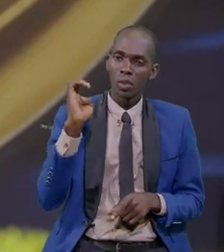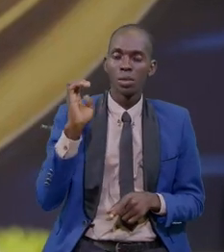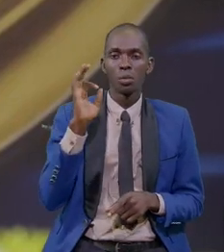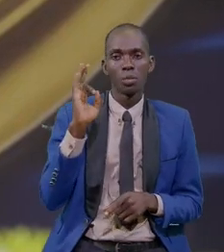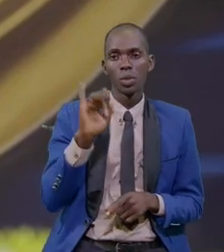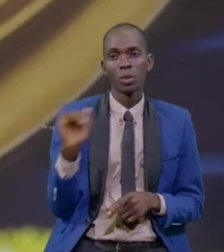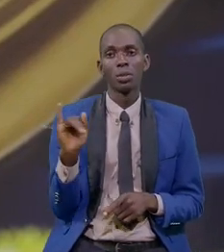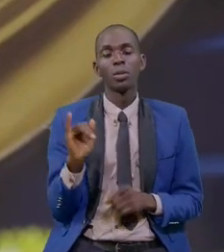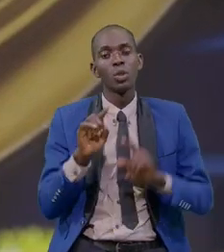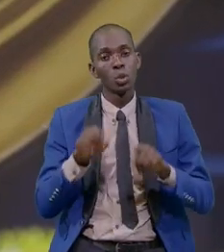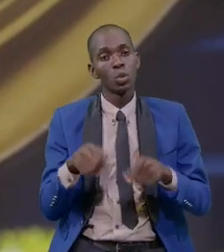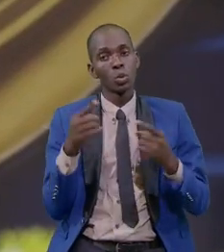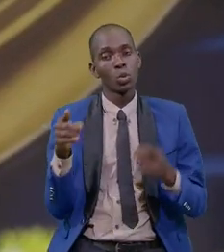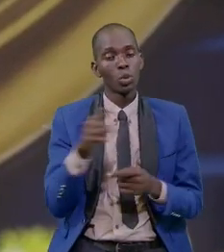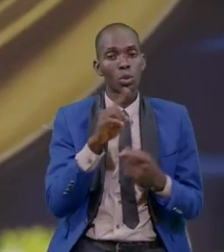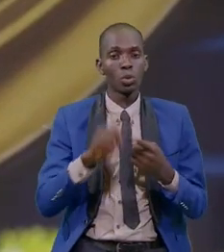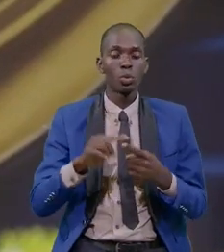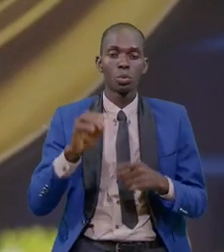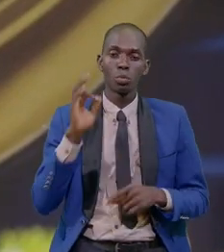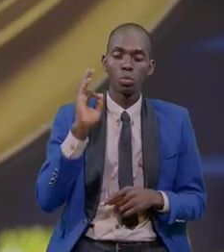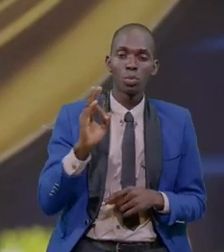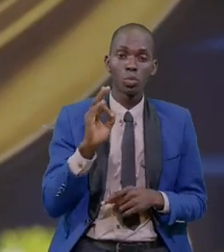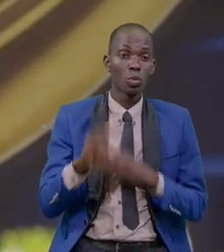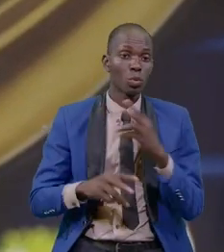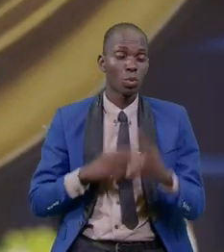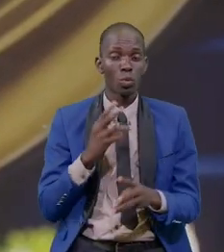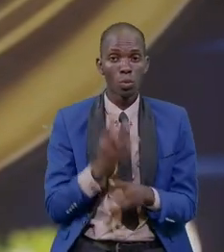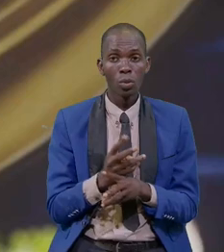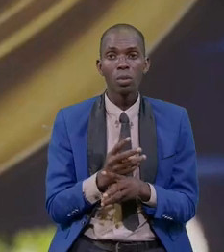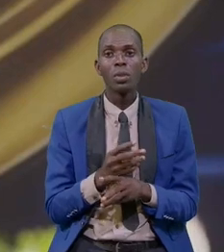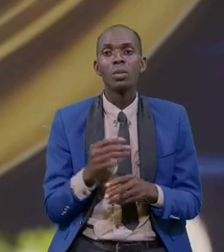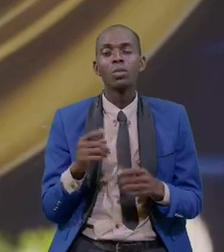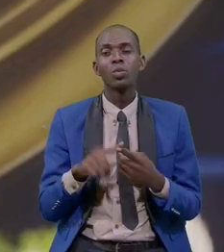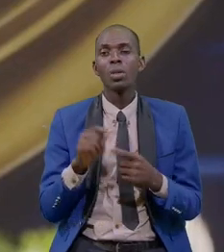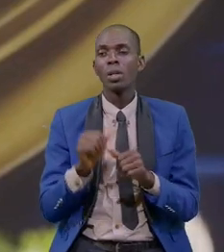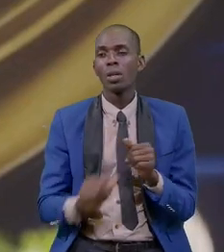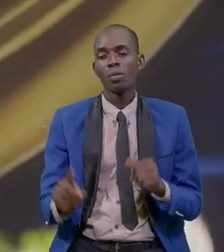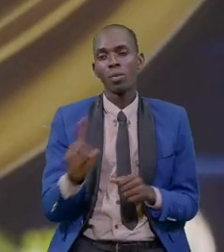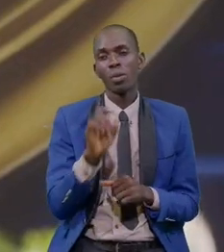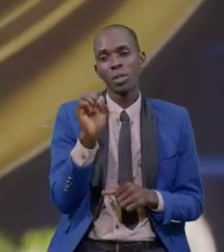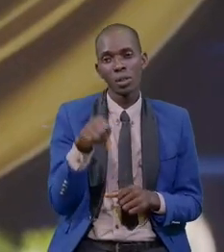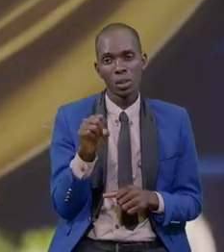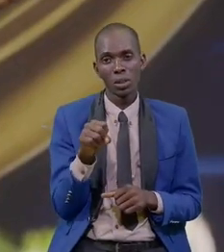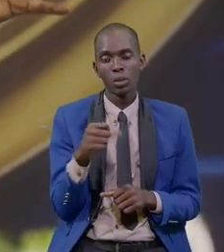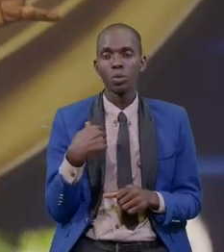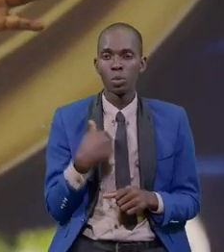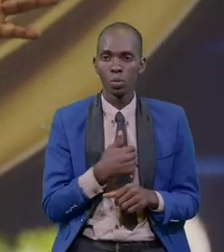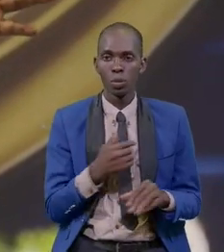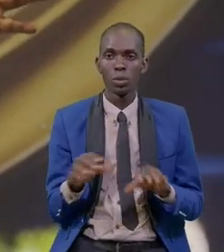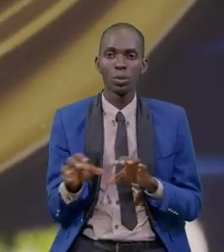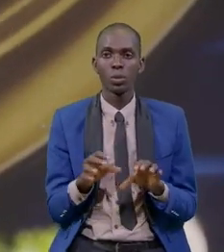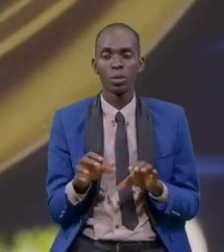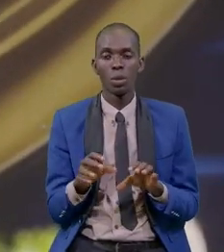évangélique. Allez par tout le monde entier, prêcher l'évangile à toute la création, nous ne sommes pas là pour ça, oui, nous le faisons,